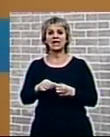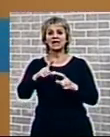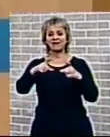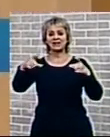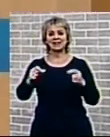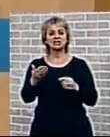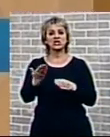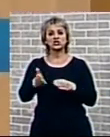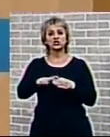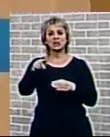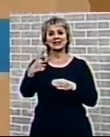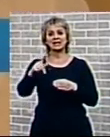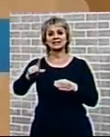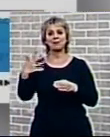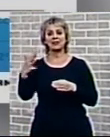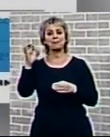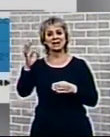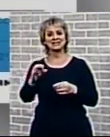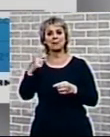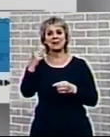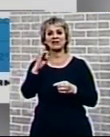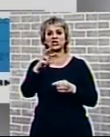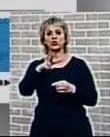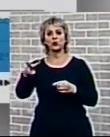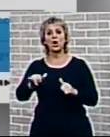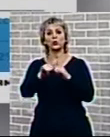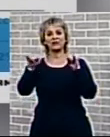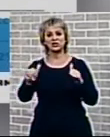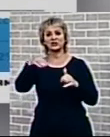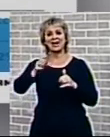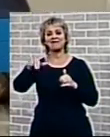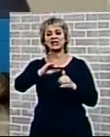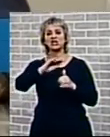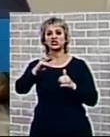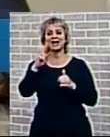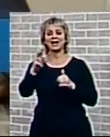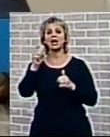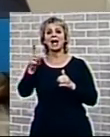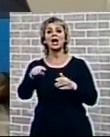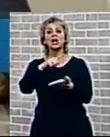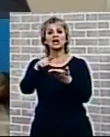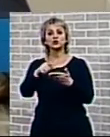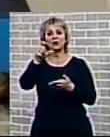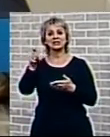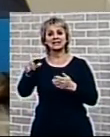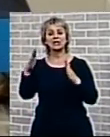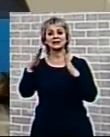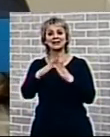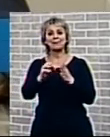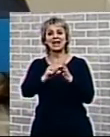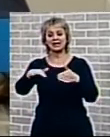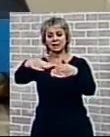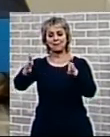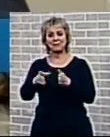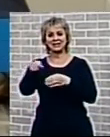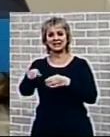Квитанция потяжелеет на 3,5%. 1 июля вырастут тарифы ЖКХ. Для городского населения в домах с электроплитами